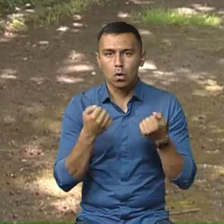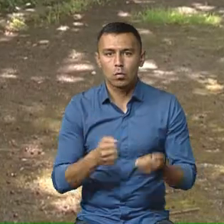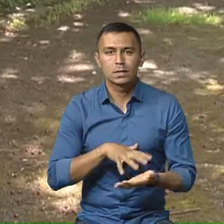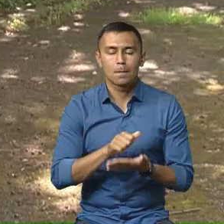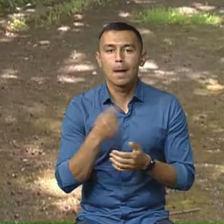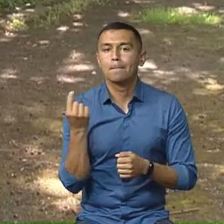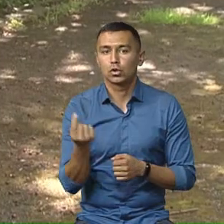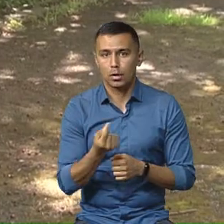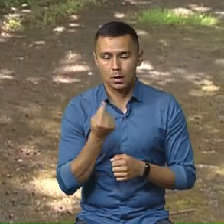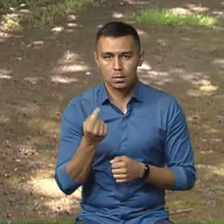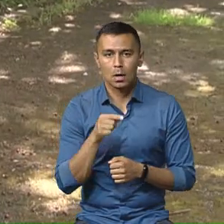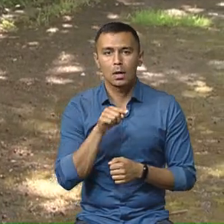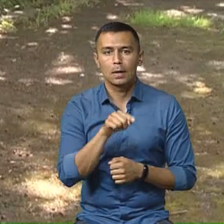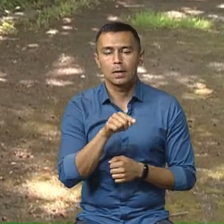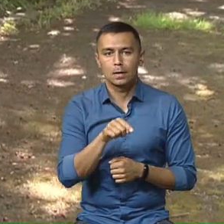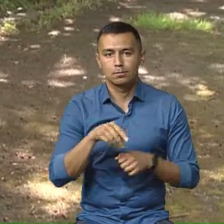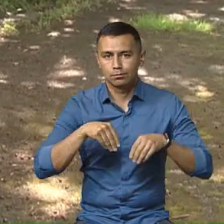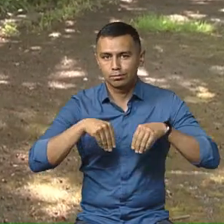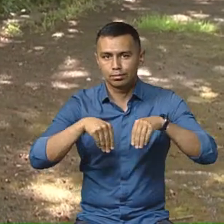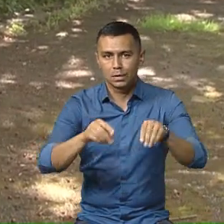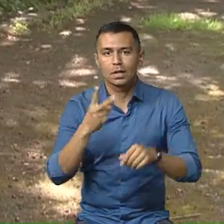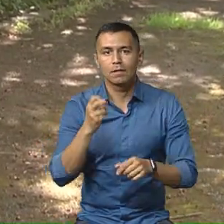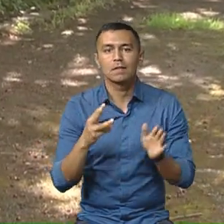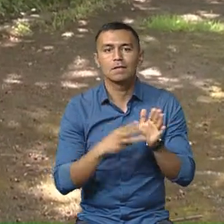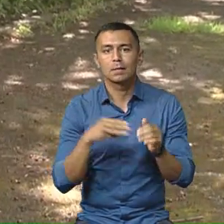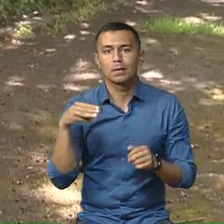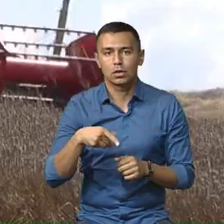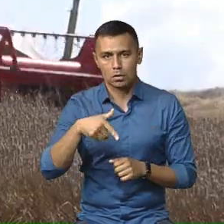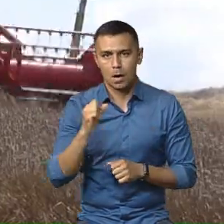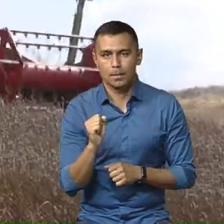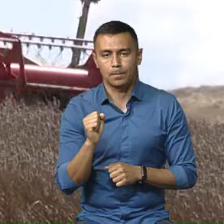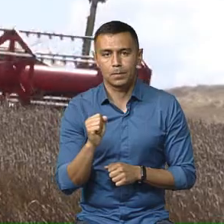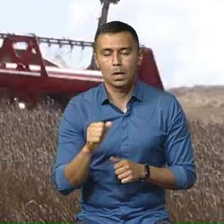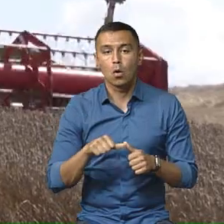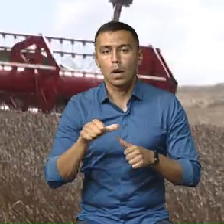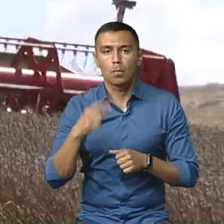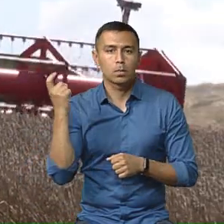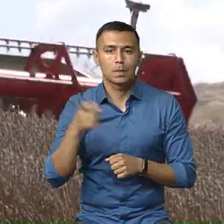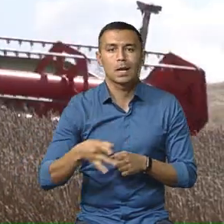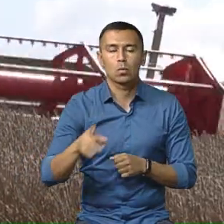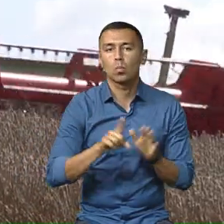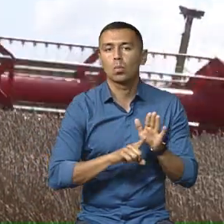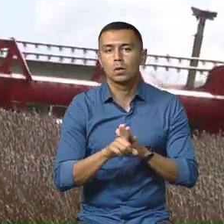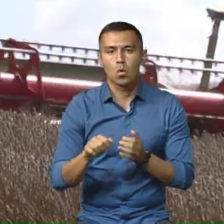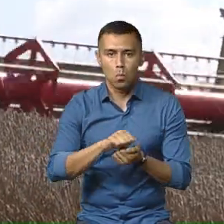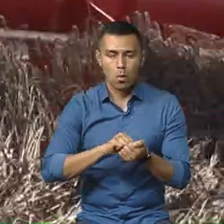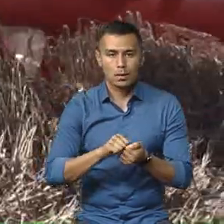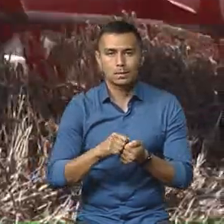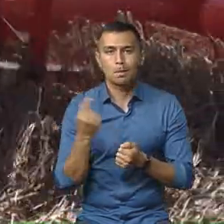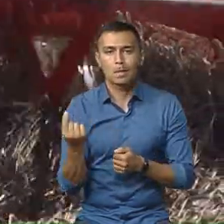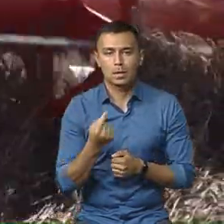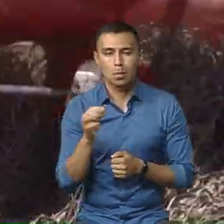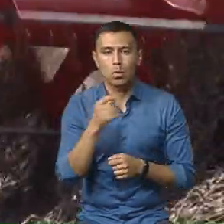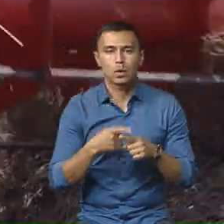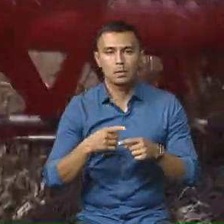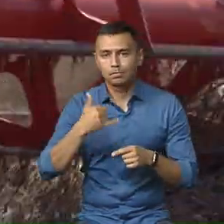займає пшениця, їй посіяно 208 тисяч гектарів. Окремі господарства району почали обмолоту зимої пшениці. Про